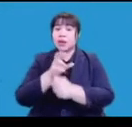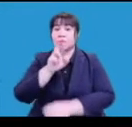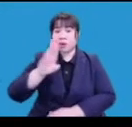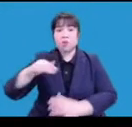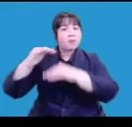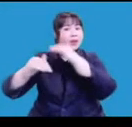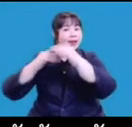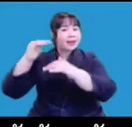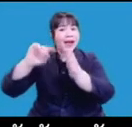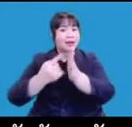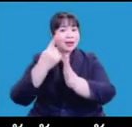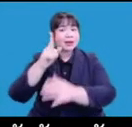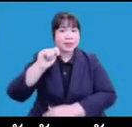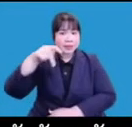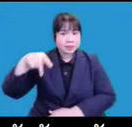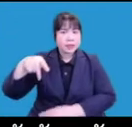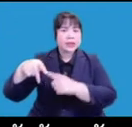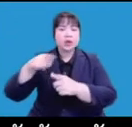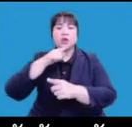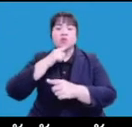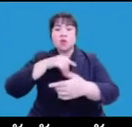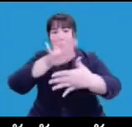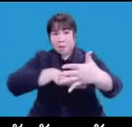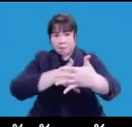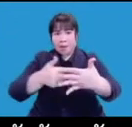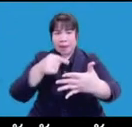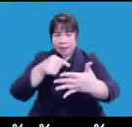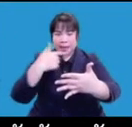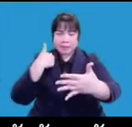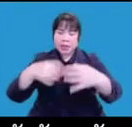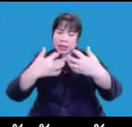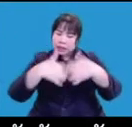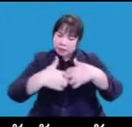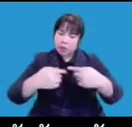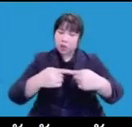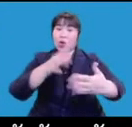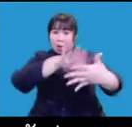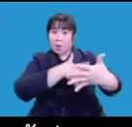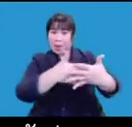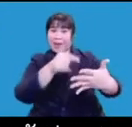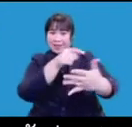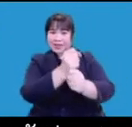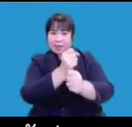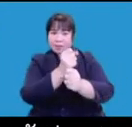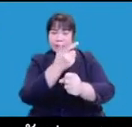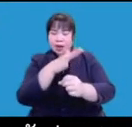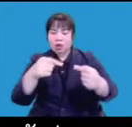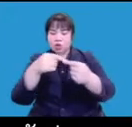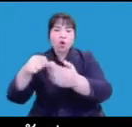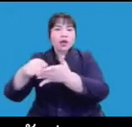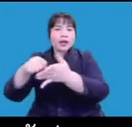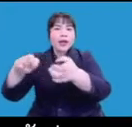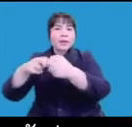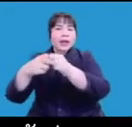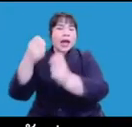บทีพีแมคตั้งแต่เริ่มต้นเลยนะครับว่าจากแผนที่ชี้เป้าคนจนสู่เครื่องมือเชิงนโยบายในการติดตามแก้ไขปัญหา